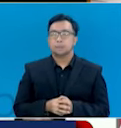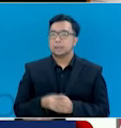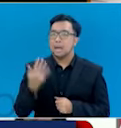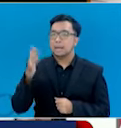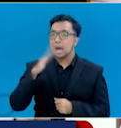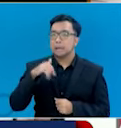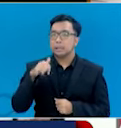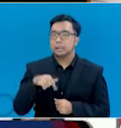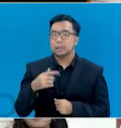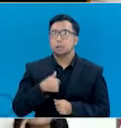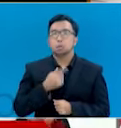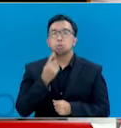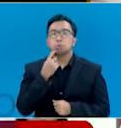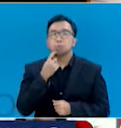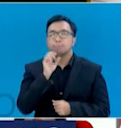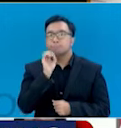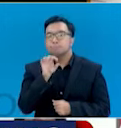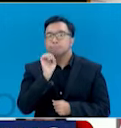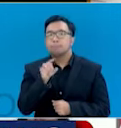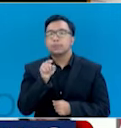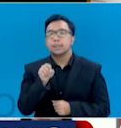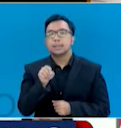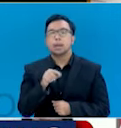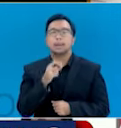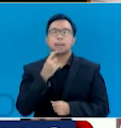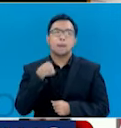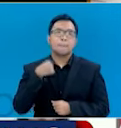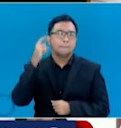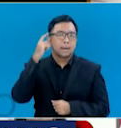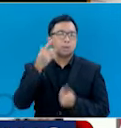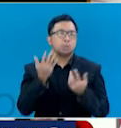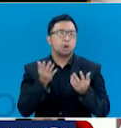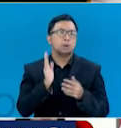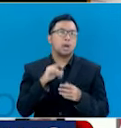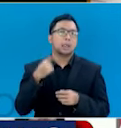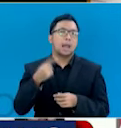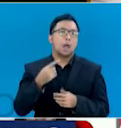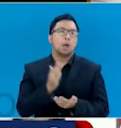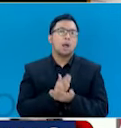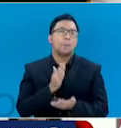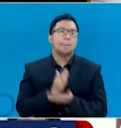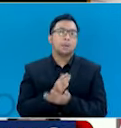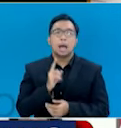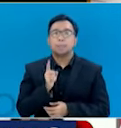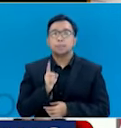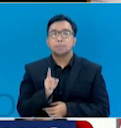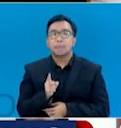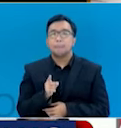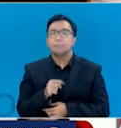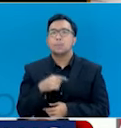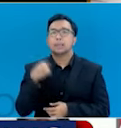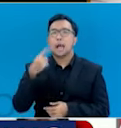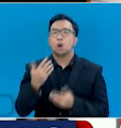mencoba mengklarifikasi rasa-rasanya di publik sudah lewat Pak, karena pertanyaan Bapak itu sangat clear dan membandingkan